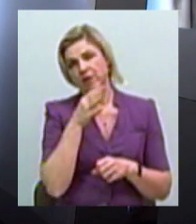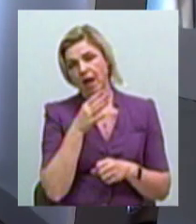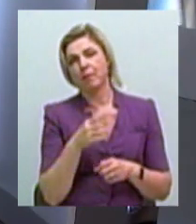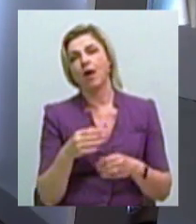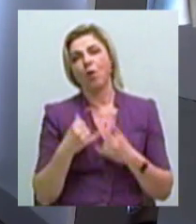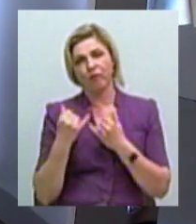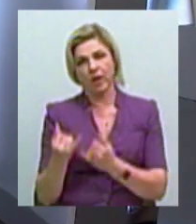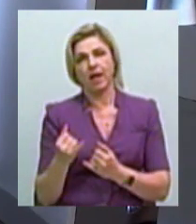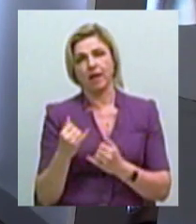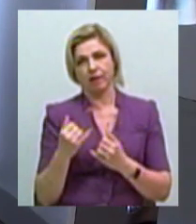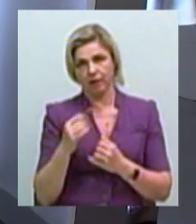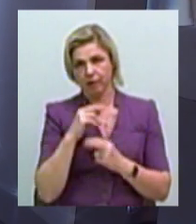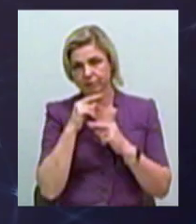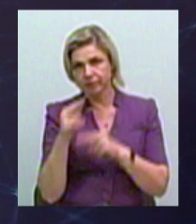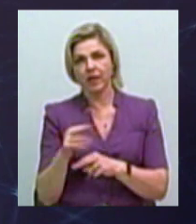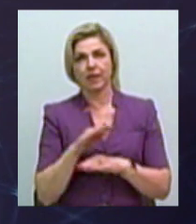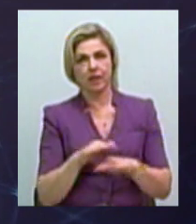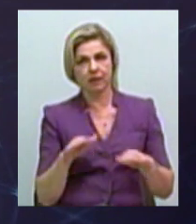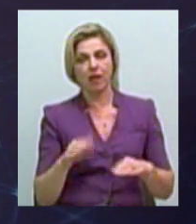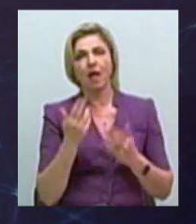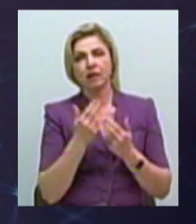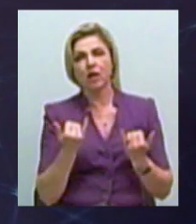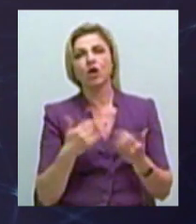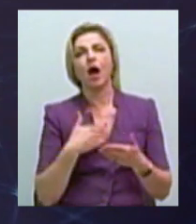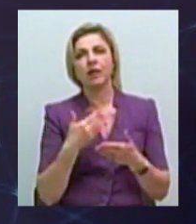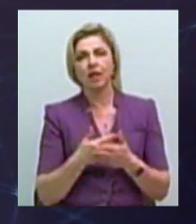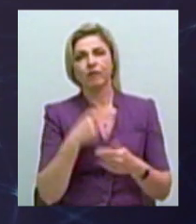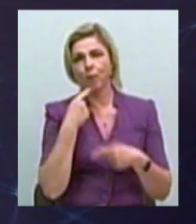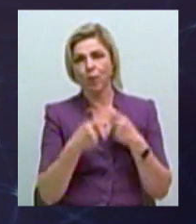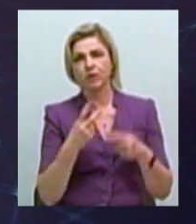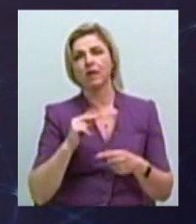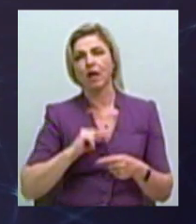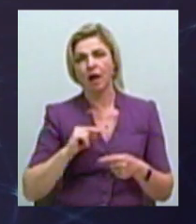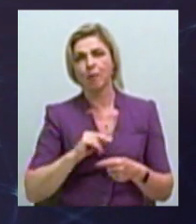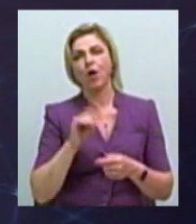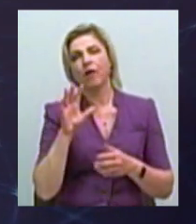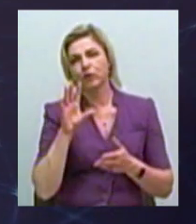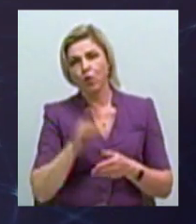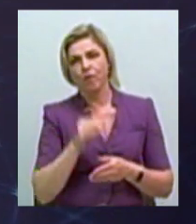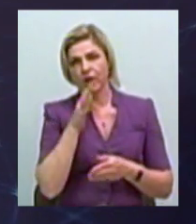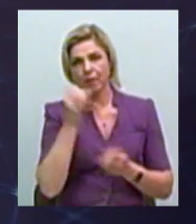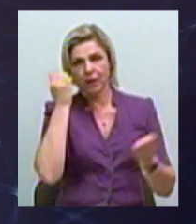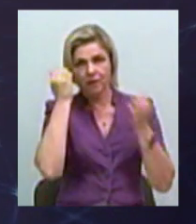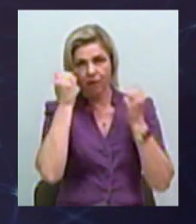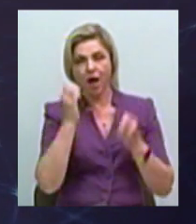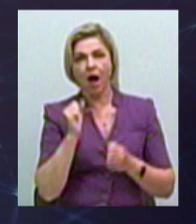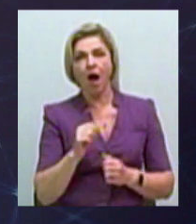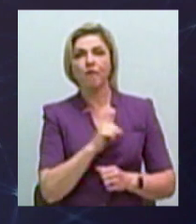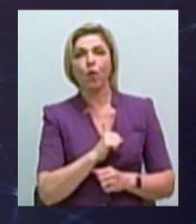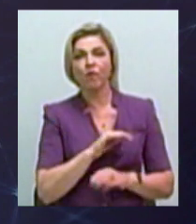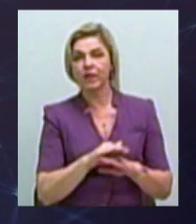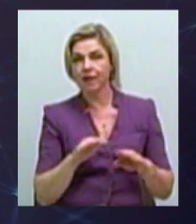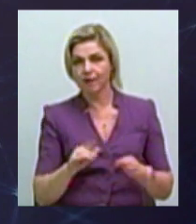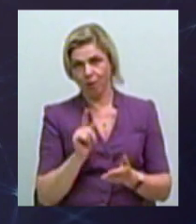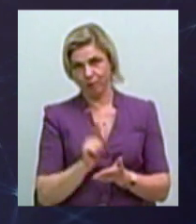Я розумію, зараз дуже активний світ, активний соціум, ми постійно на роботі, ми постійно чимось займаємося, але виховання дітей ніхто не відміняв. І